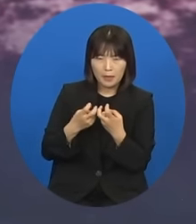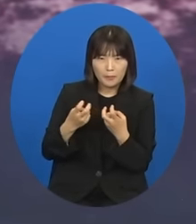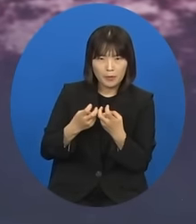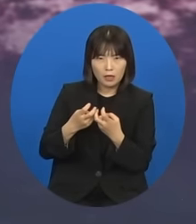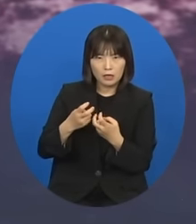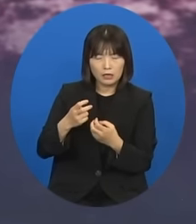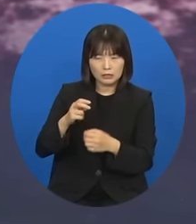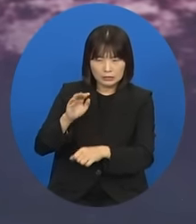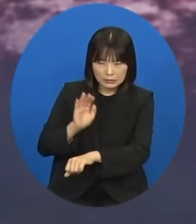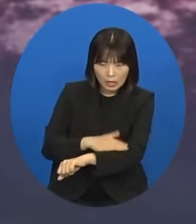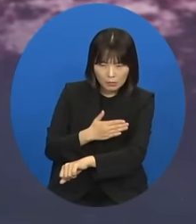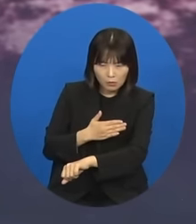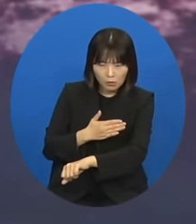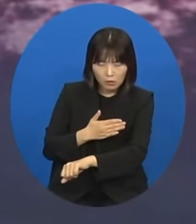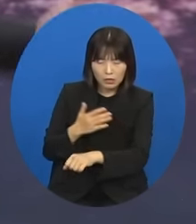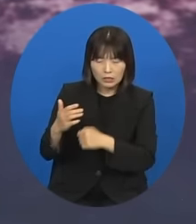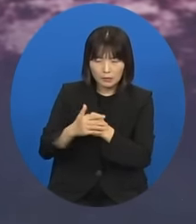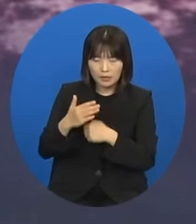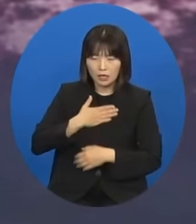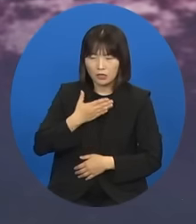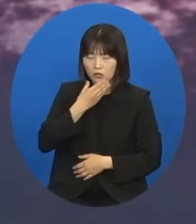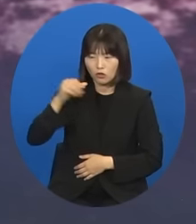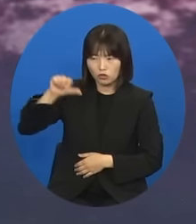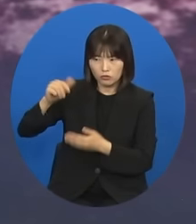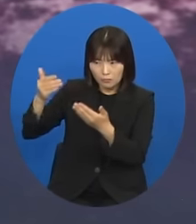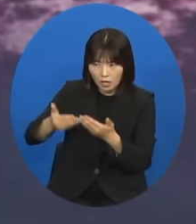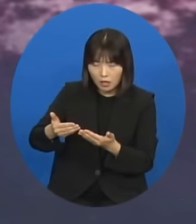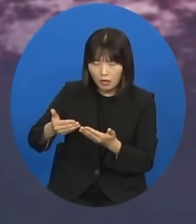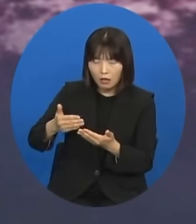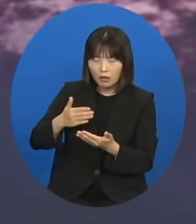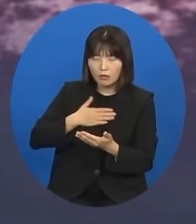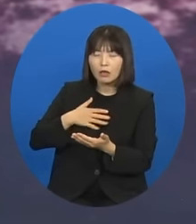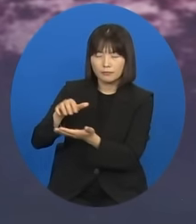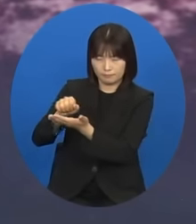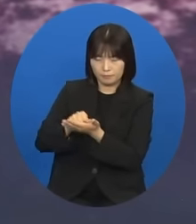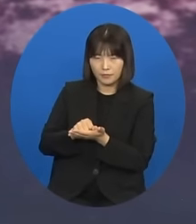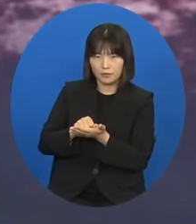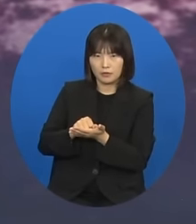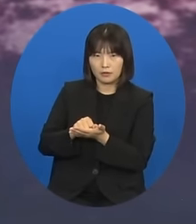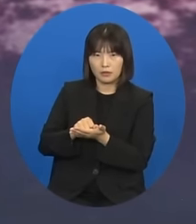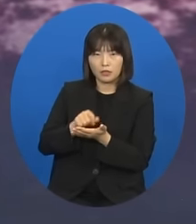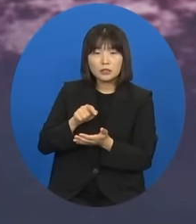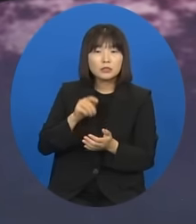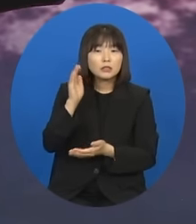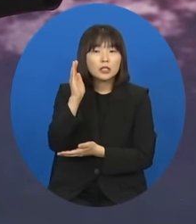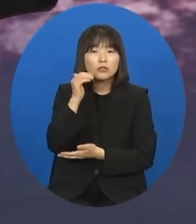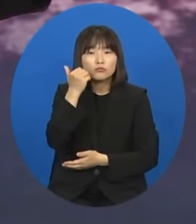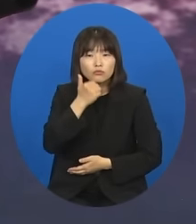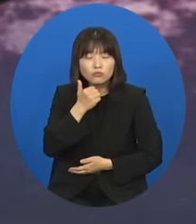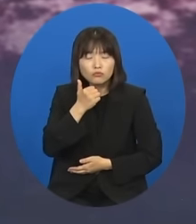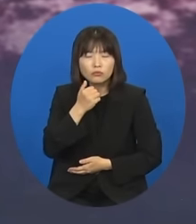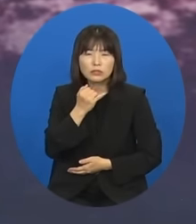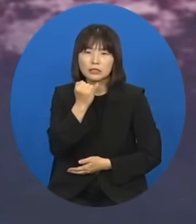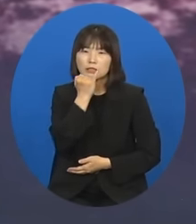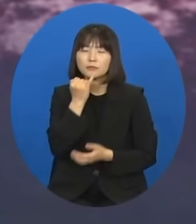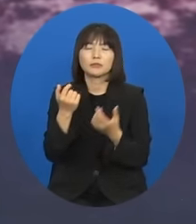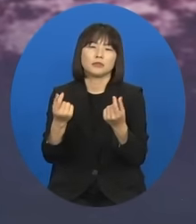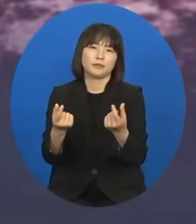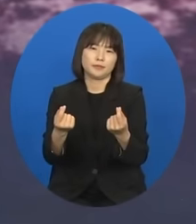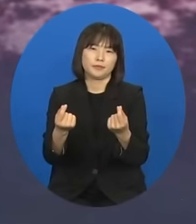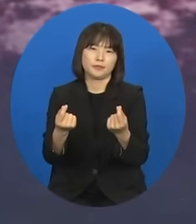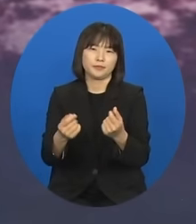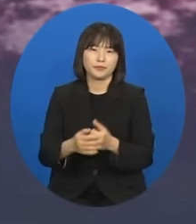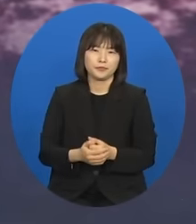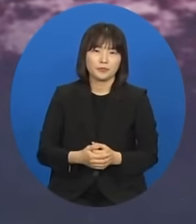틀려서 내가 저주를 받게 되더라도 난 그렇게 하겠다는 거예 여러분 이것이 누구 이야기죠 리브가 기요 로마서